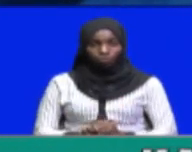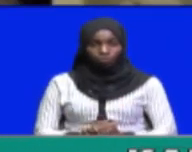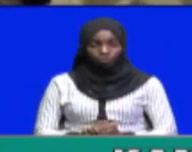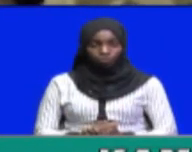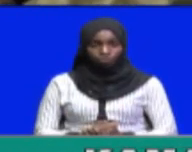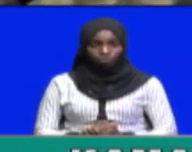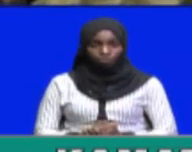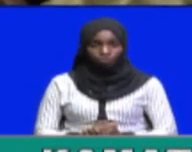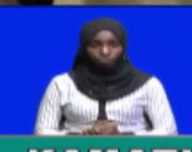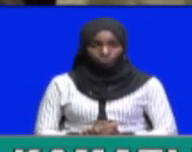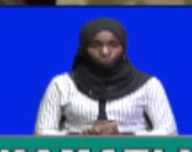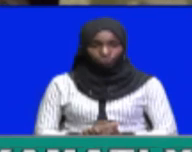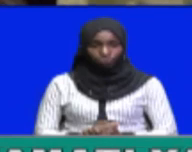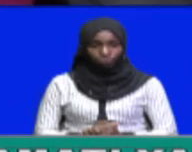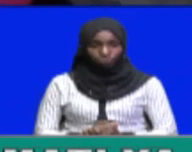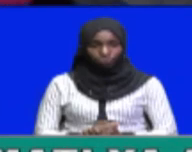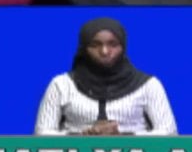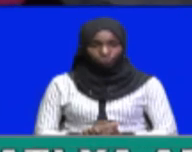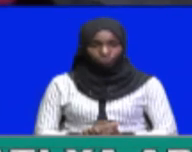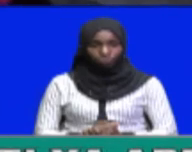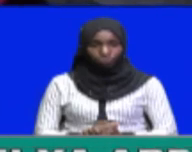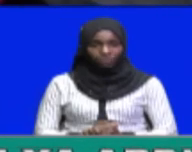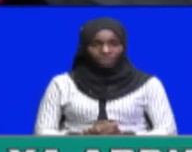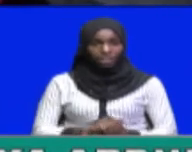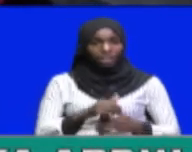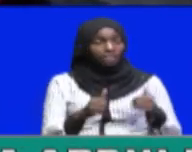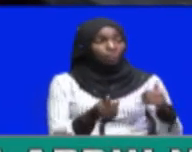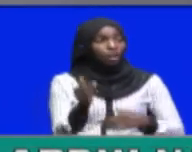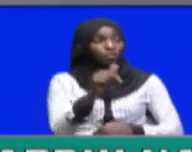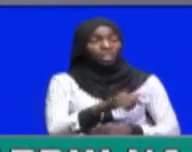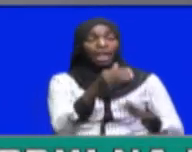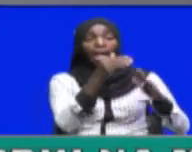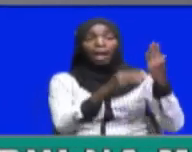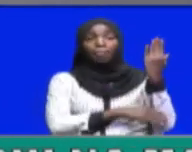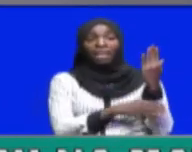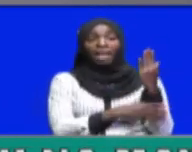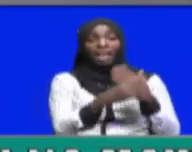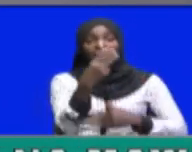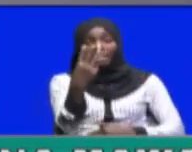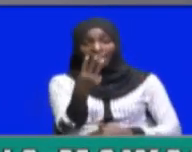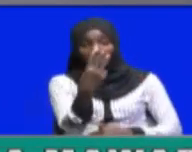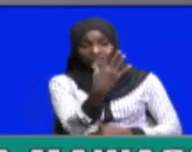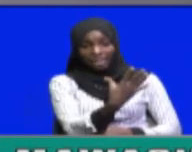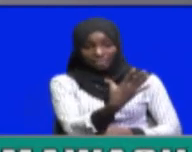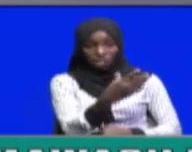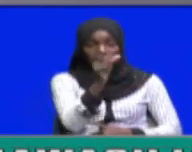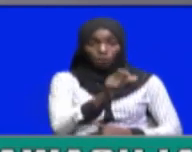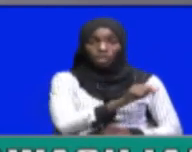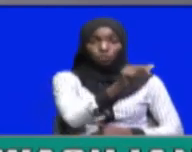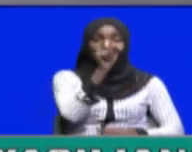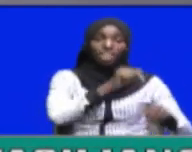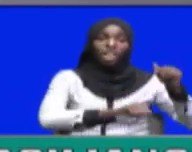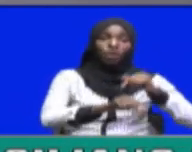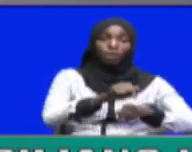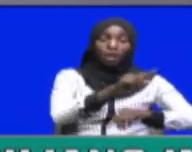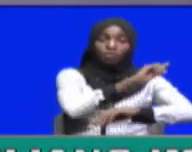Rehe ya kutimiza miaka 35 ya umoja wa watu wenye ulemavu Zanzibar, Bimwantatu Mbaraka Juma amesema licha ya